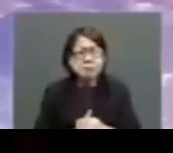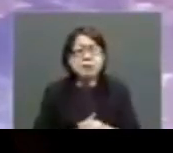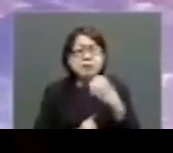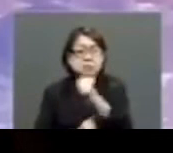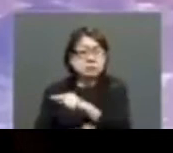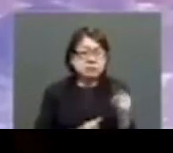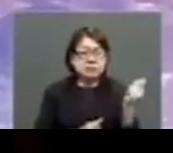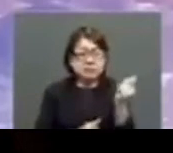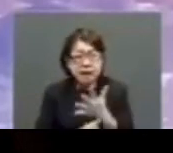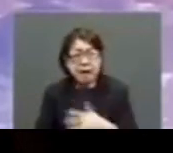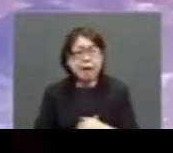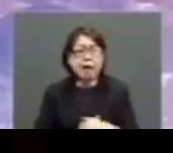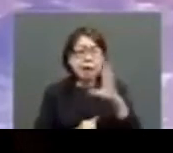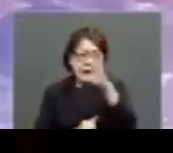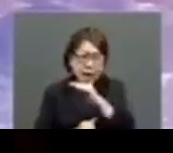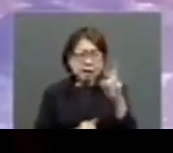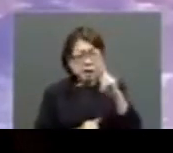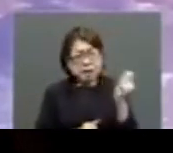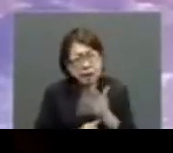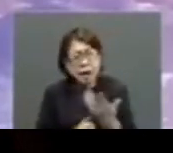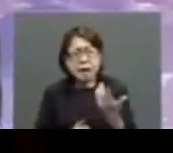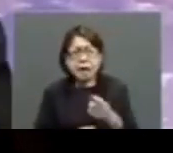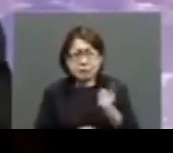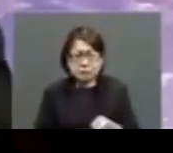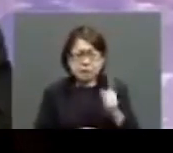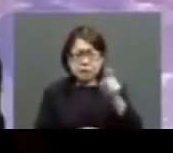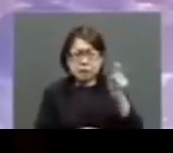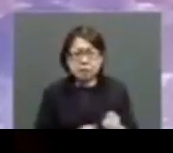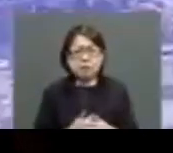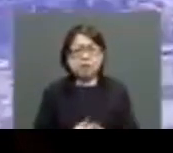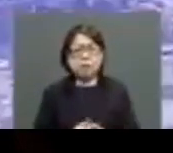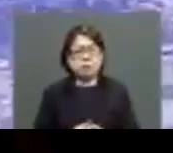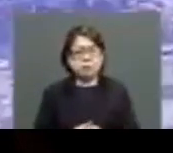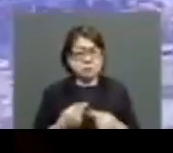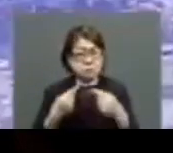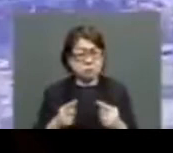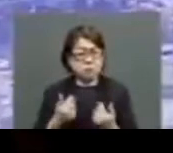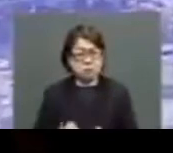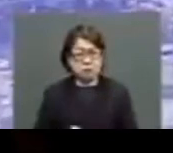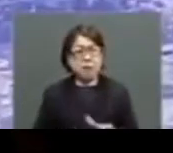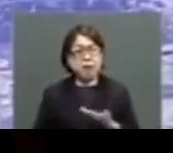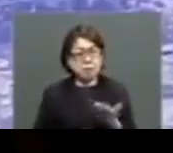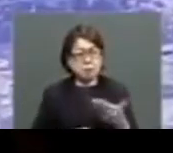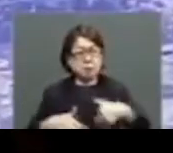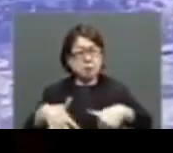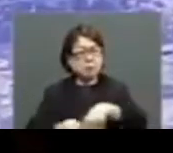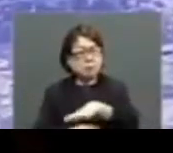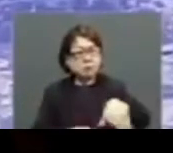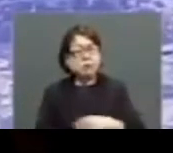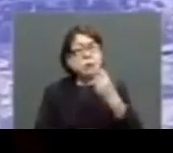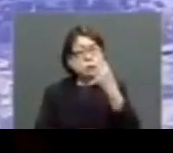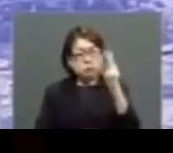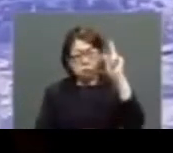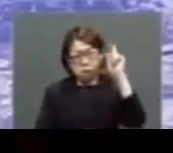อันนี้ข้อเท็จจริงเป็นอย่างไรคะ วันนี้ขอให้ท่านผู้ชมทุกท่านนะครับคอยติดต